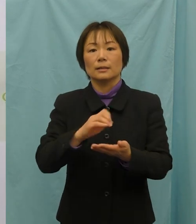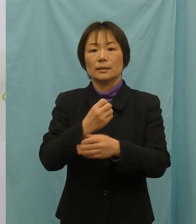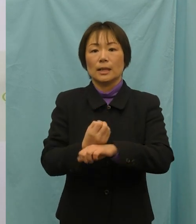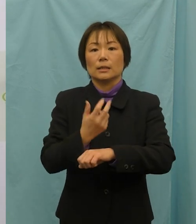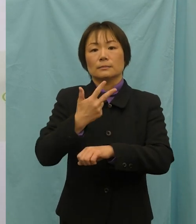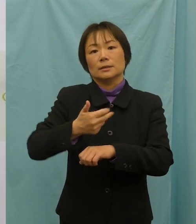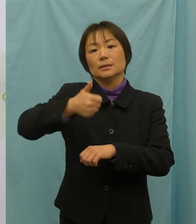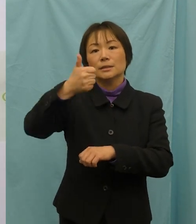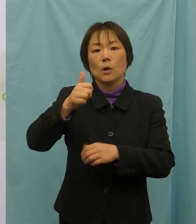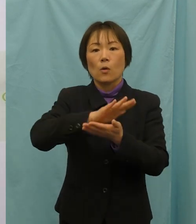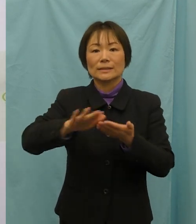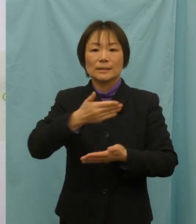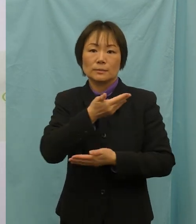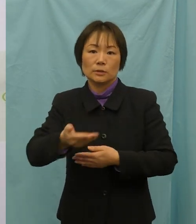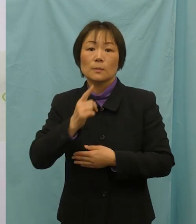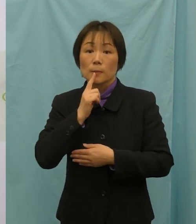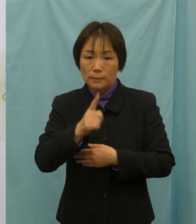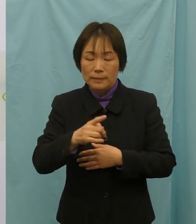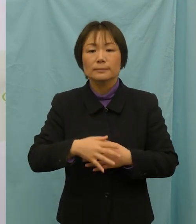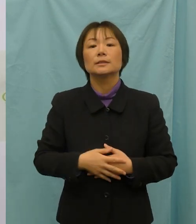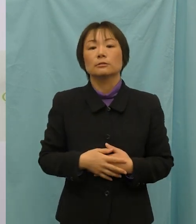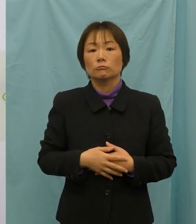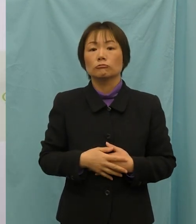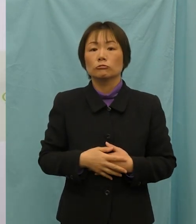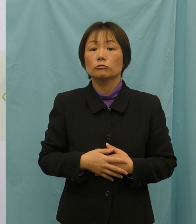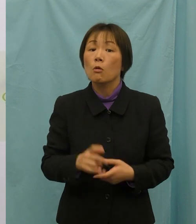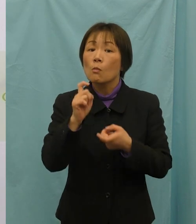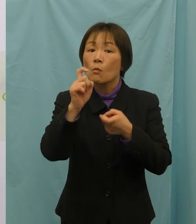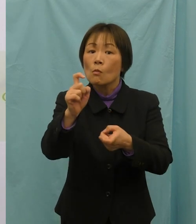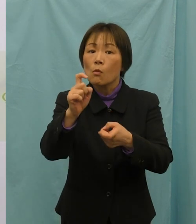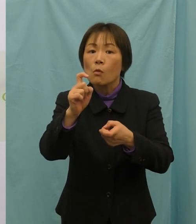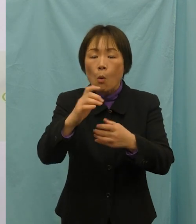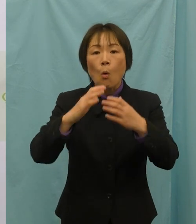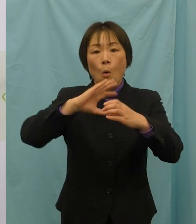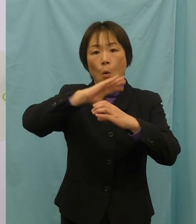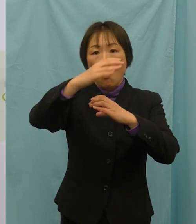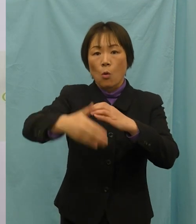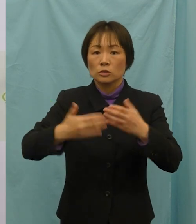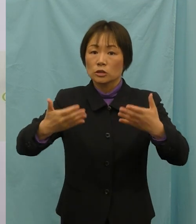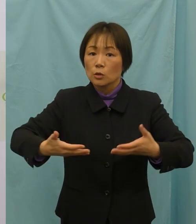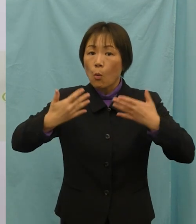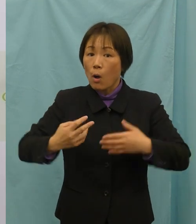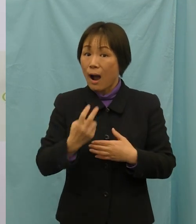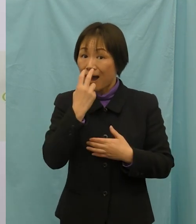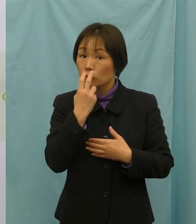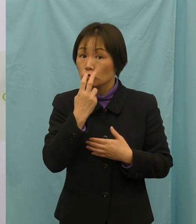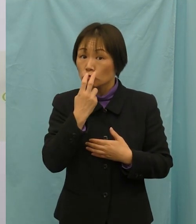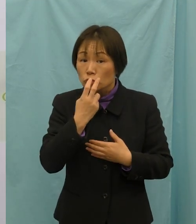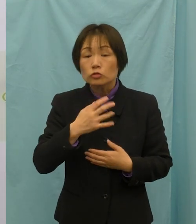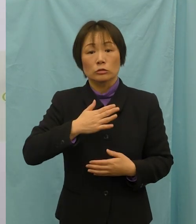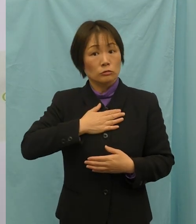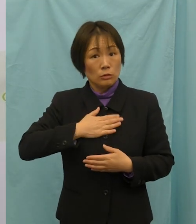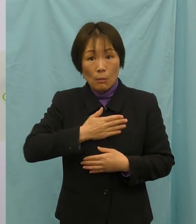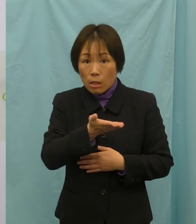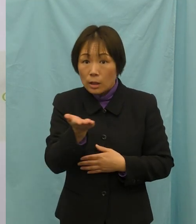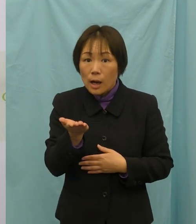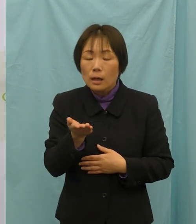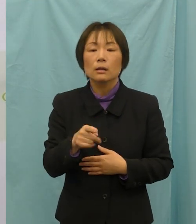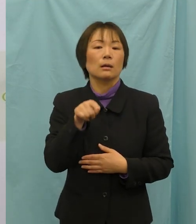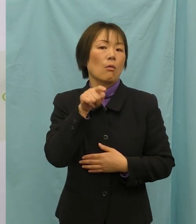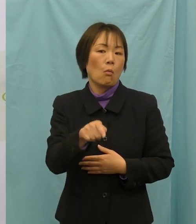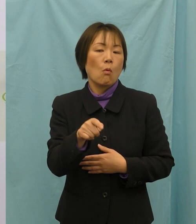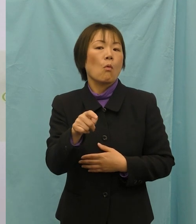皆さんこんにちは、さいたま市長の清水隼人です。皆さん、温室効果ガスという言葉をご存知でしょう